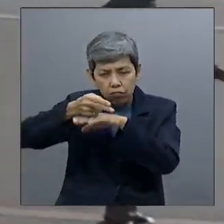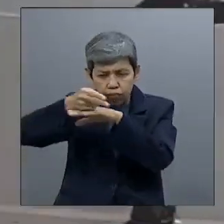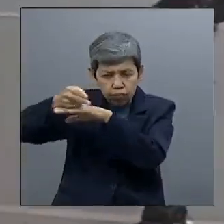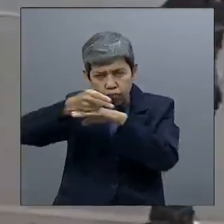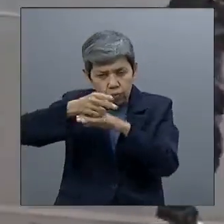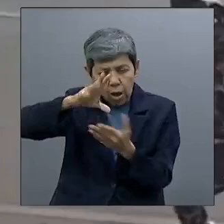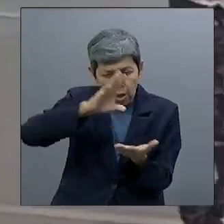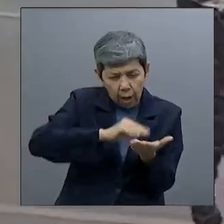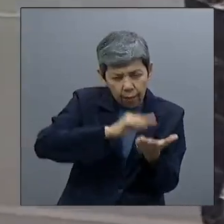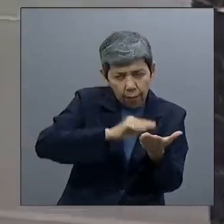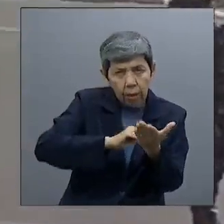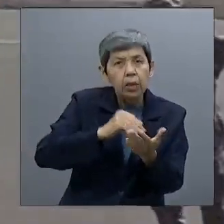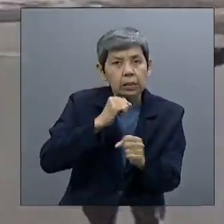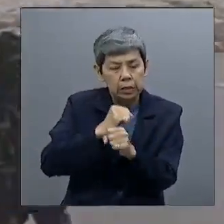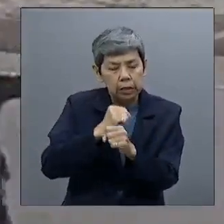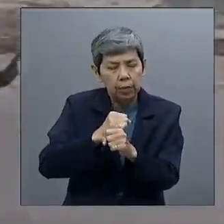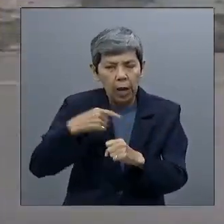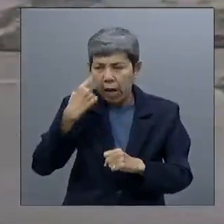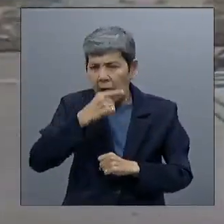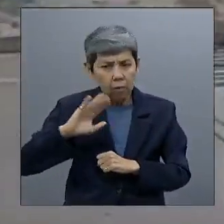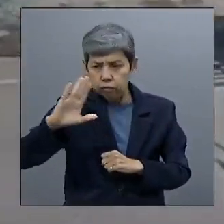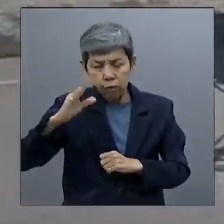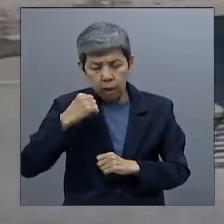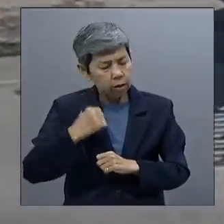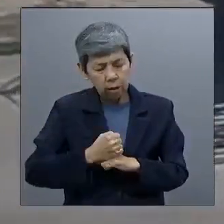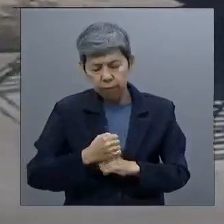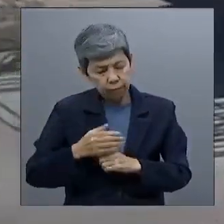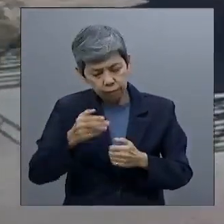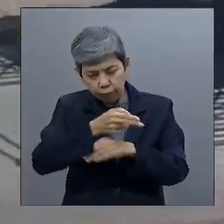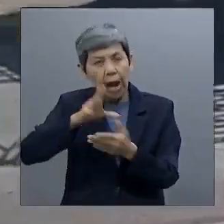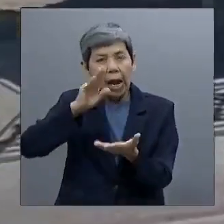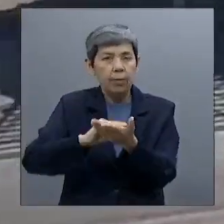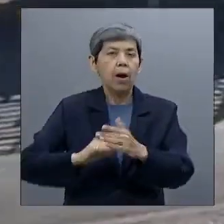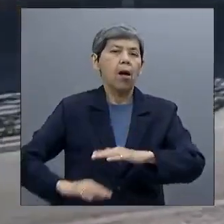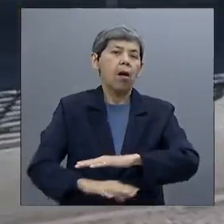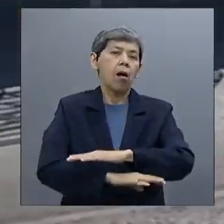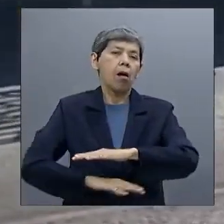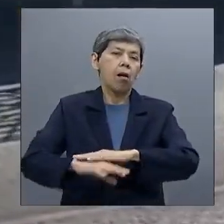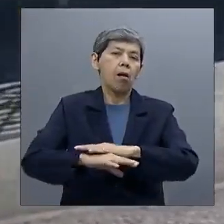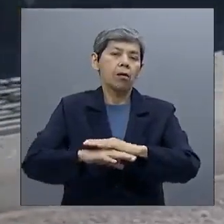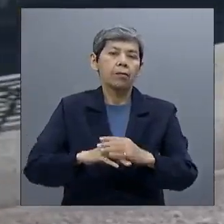ดเพื่อจะได้ดำเนินคดีต่อผู้ที่ขัดขวางการปฏิบัติหน้าที่ของเจ้าหน้าที่ค่ะ